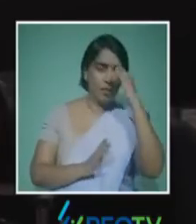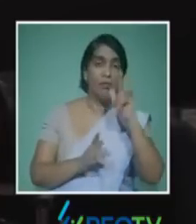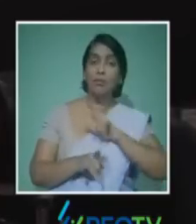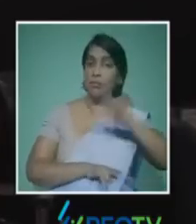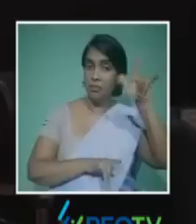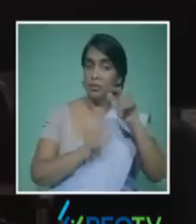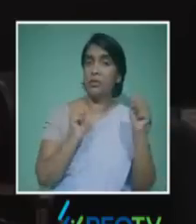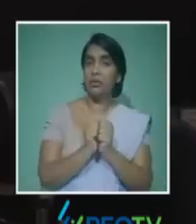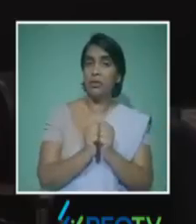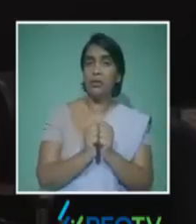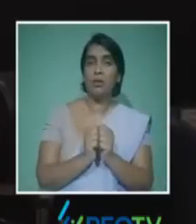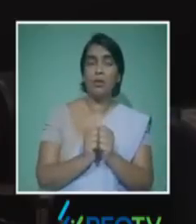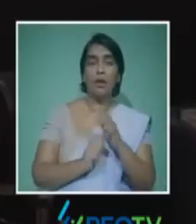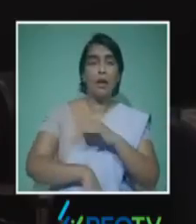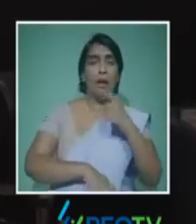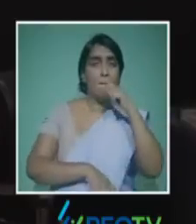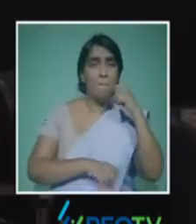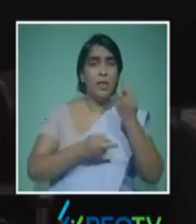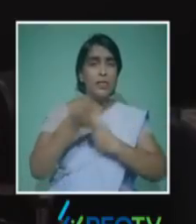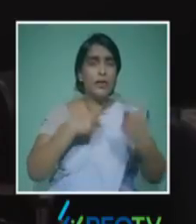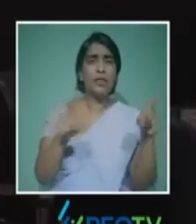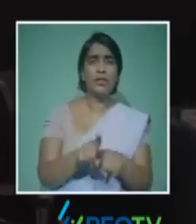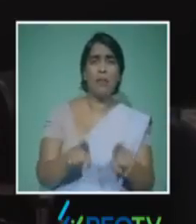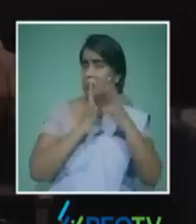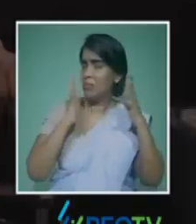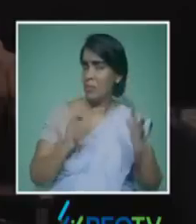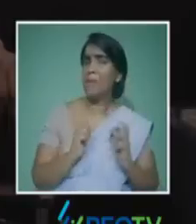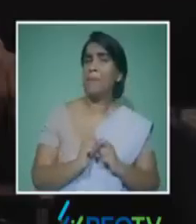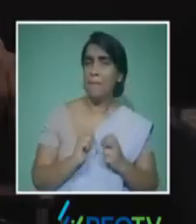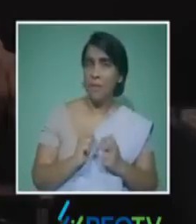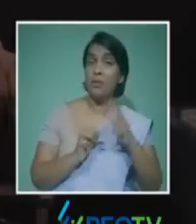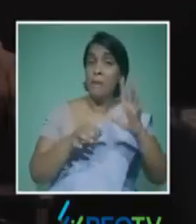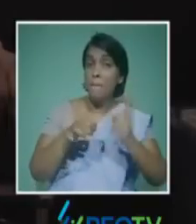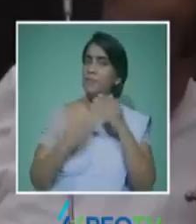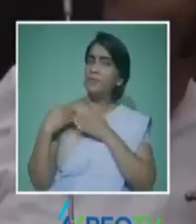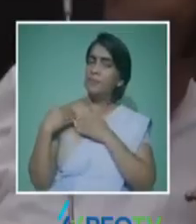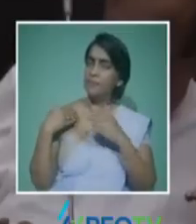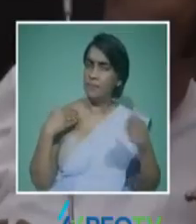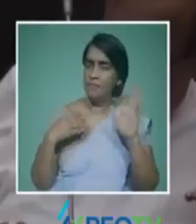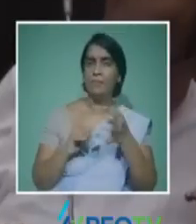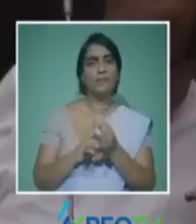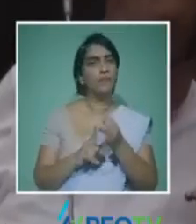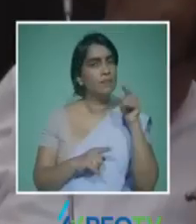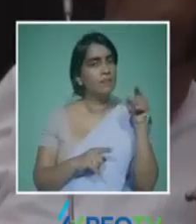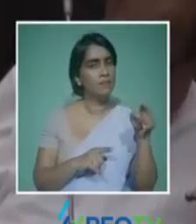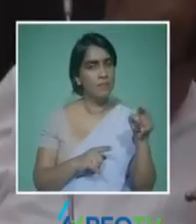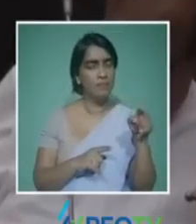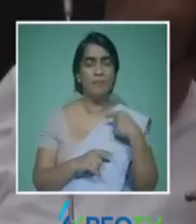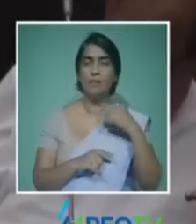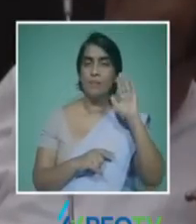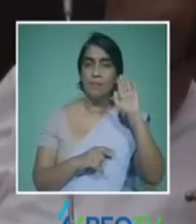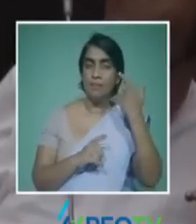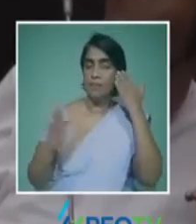සේවය මාංශ වෙළඳාමේ යෙදෙනවද කියලා කියන ප්‍රශ්නෙම තුලා තියෙනවා. ඒ ප්‍රශ්නෙට අපි උත්තර වන්නට ඕනේ. ජනාධිපතිතුමාගේ